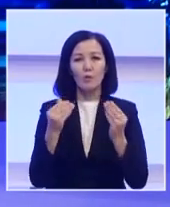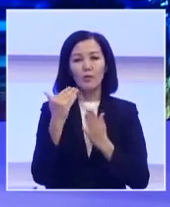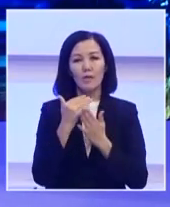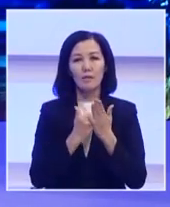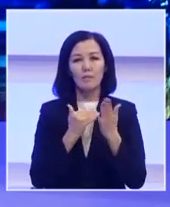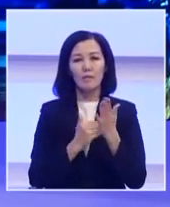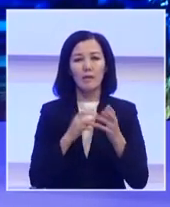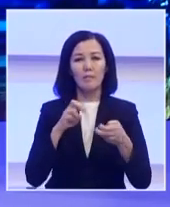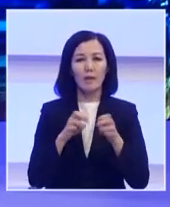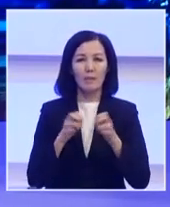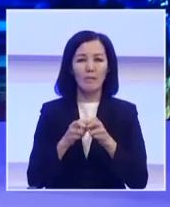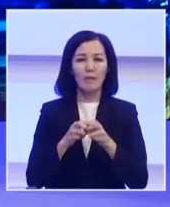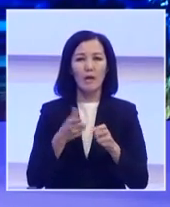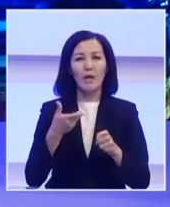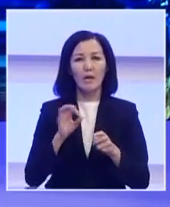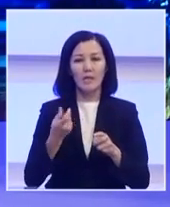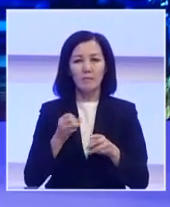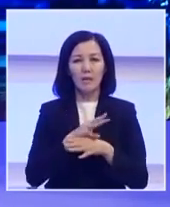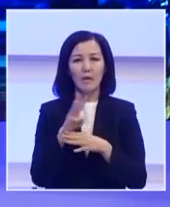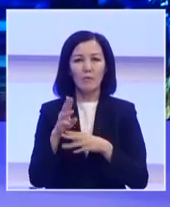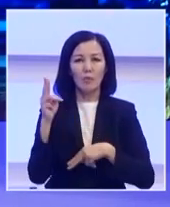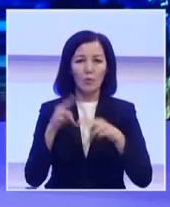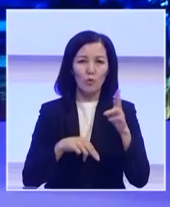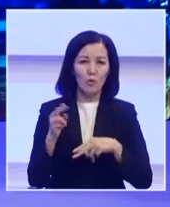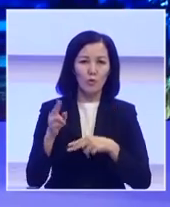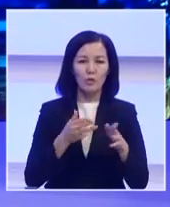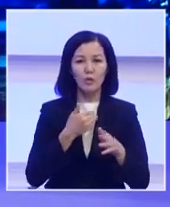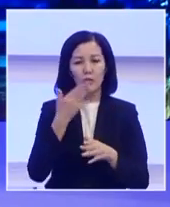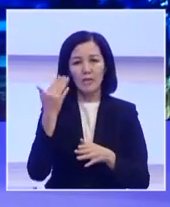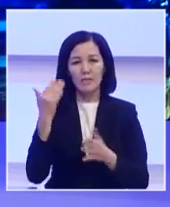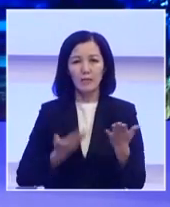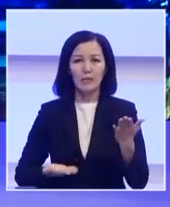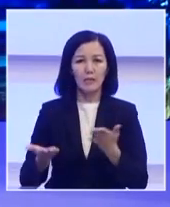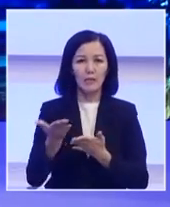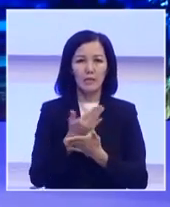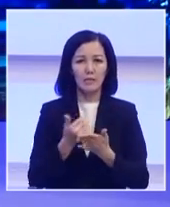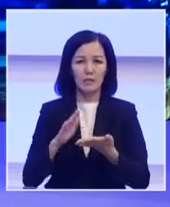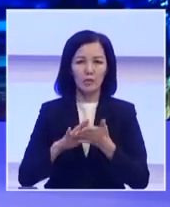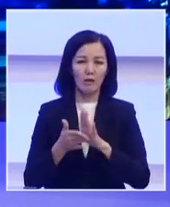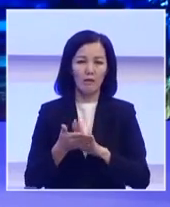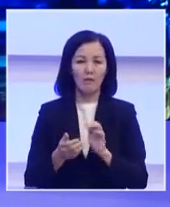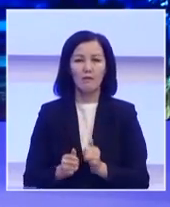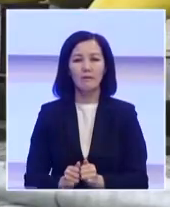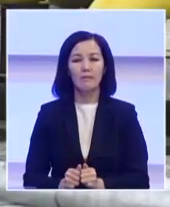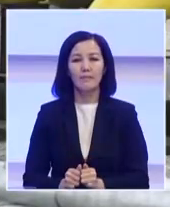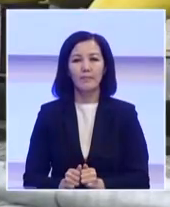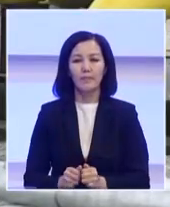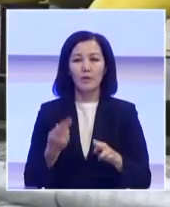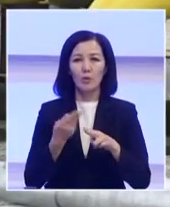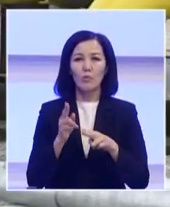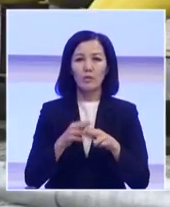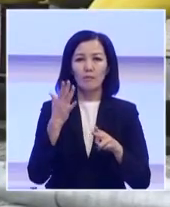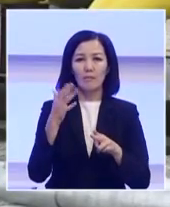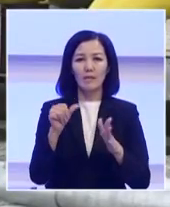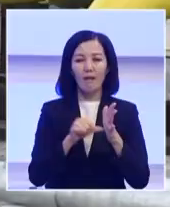кезек күттірмес мәселелер көгілдір отынмен қамту, құрылыс, жазғы жиын-терін жағдайы. Осыдан 5-6